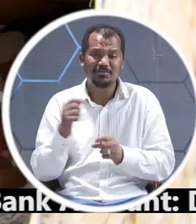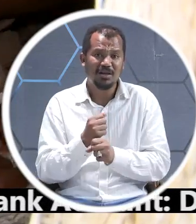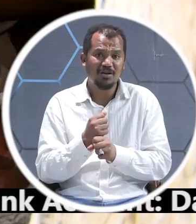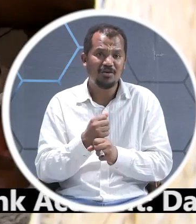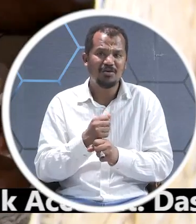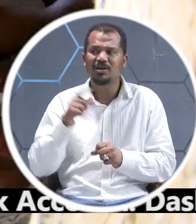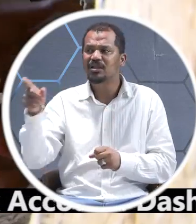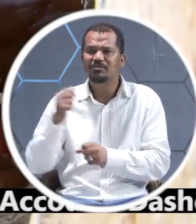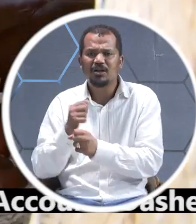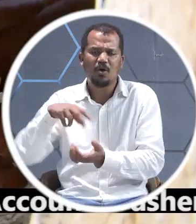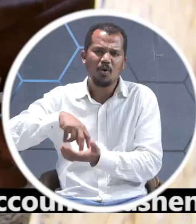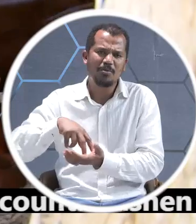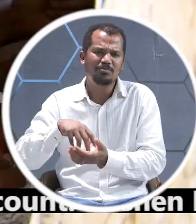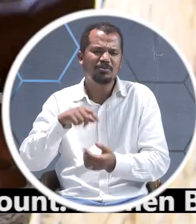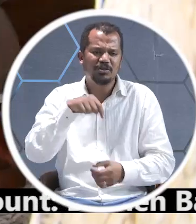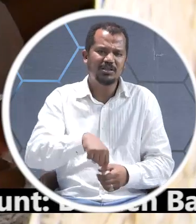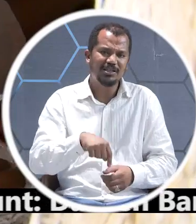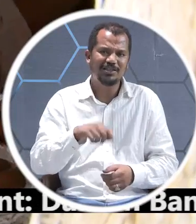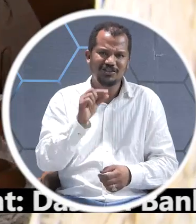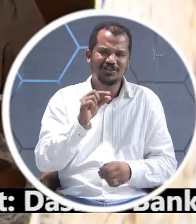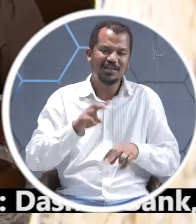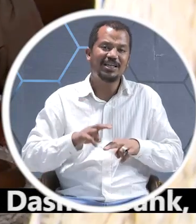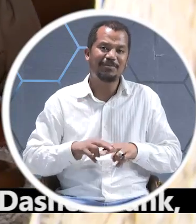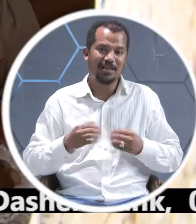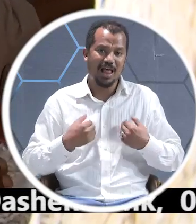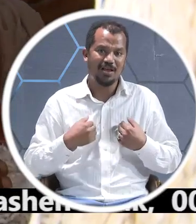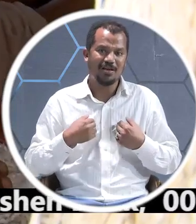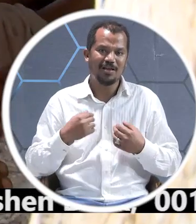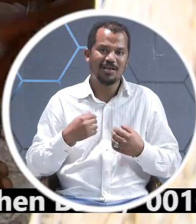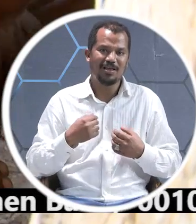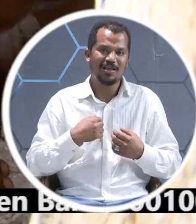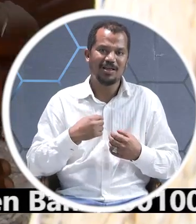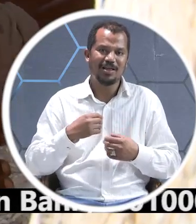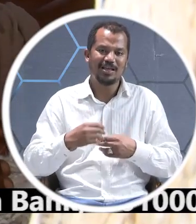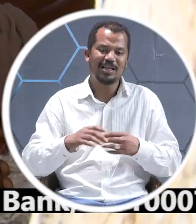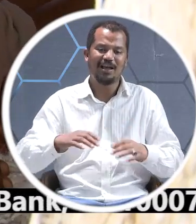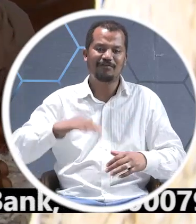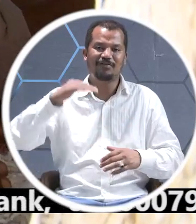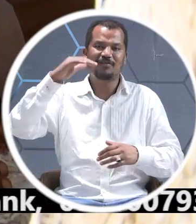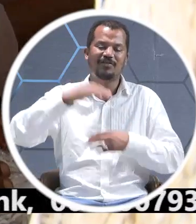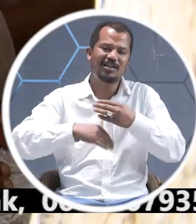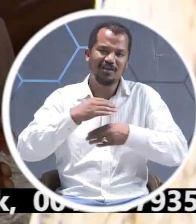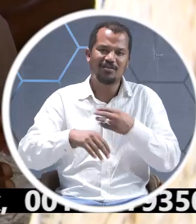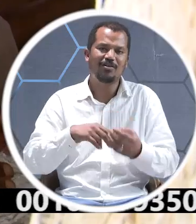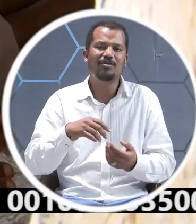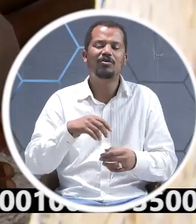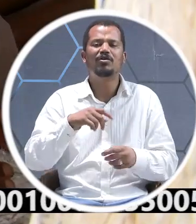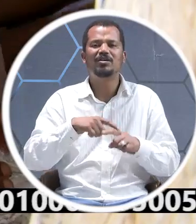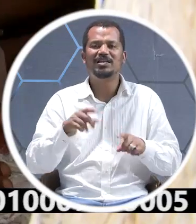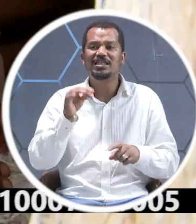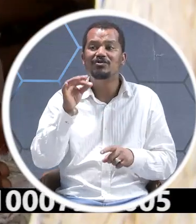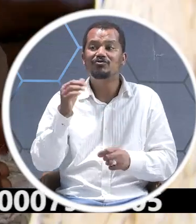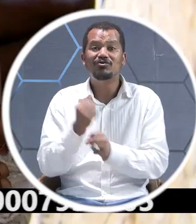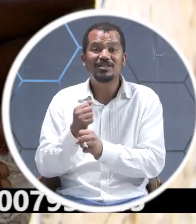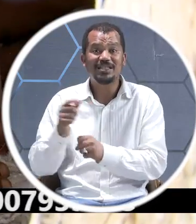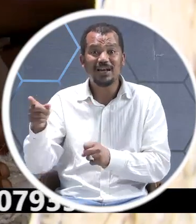መሰራ አውዛኝው ጋር ስሰራ ቆሜ ነው መሰራ መቀመጥ አይመችም እዚህ ጋር እንደውም እንቀመጣለን ያው ስለሚጠቀለል ከፍ ሲል እንጠቀለለዋለን ያው እንቀመጣለን አውዛኝው ጋር ግን